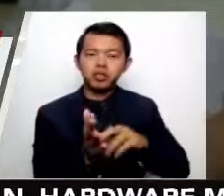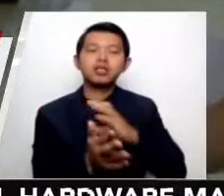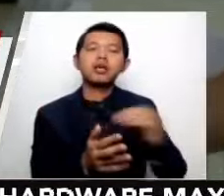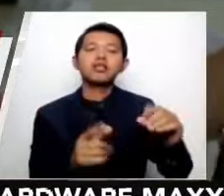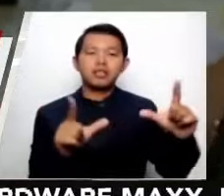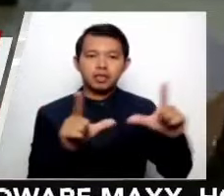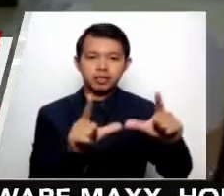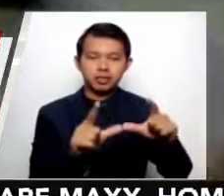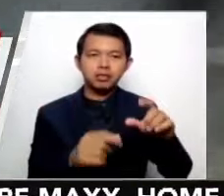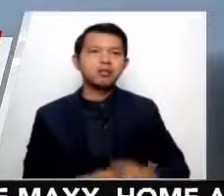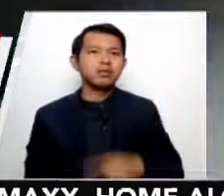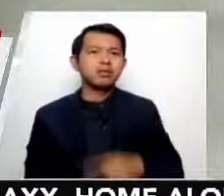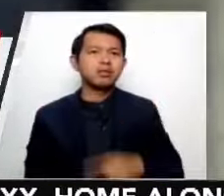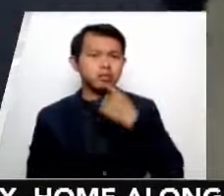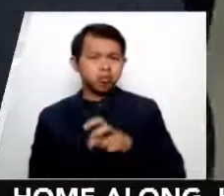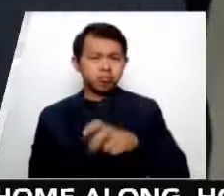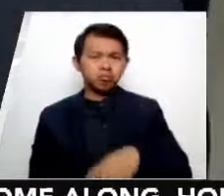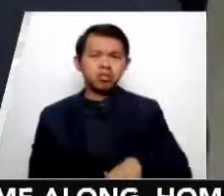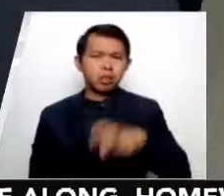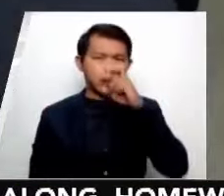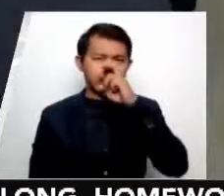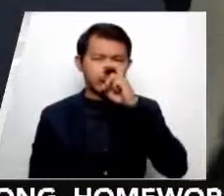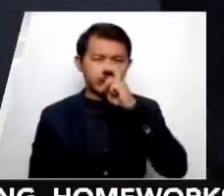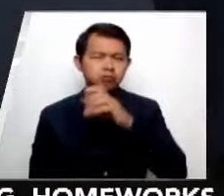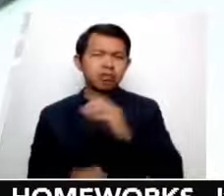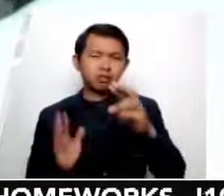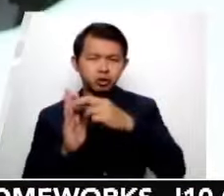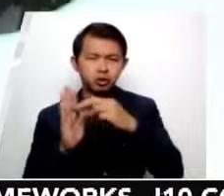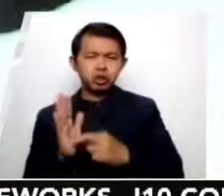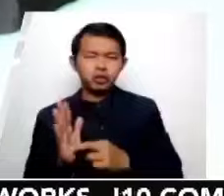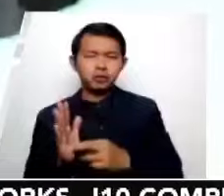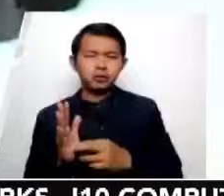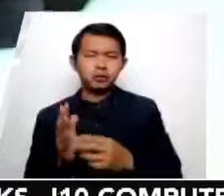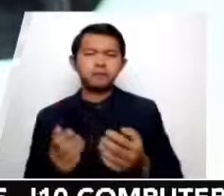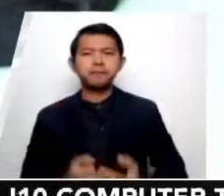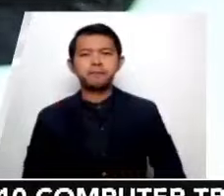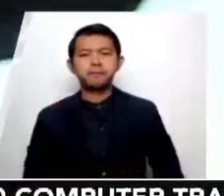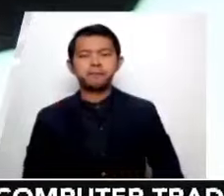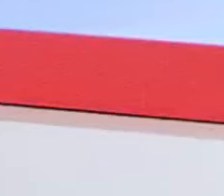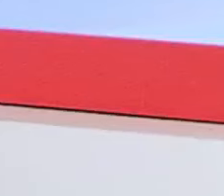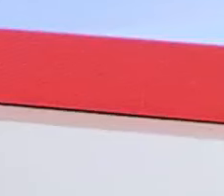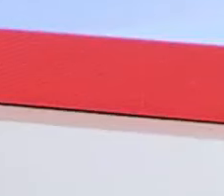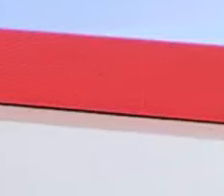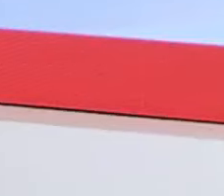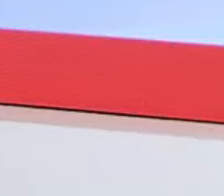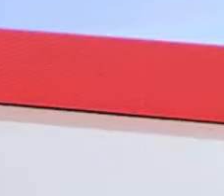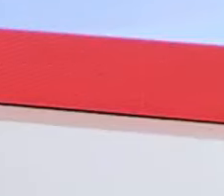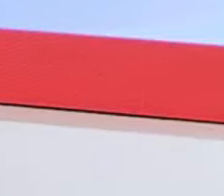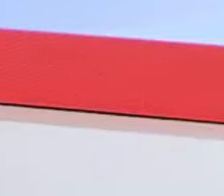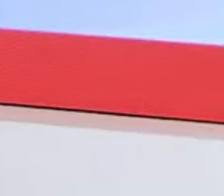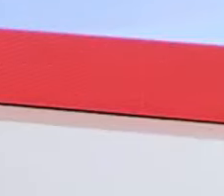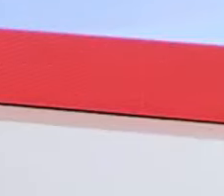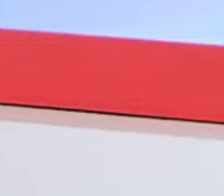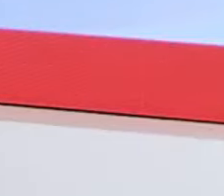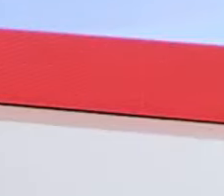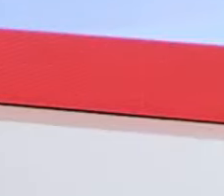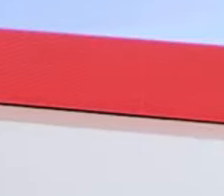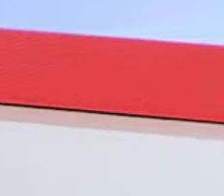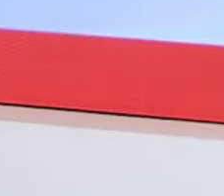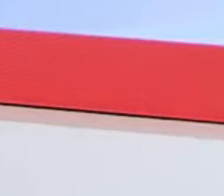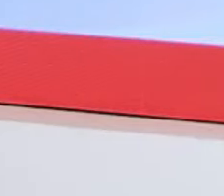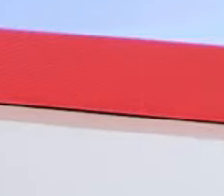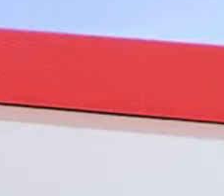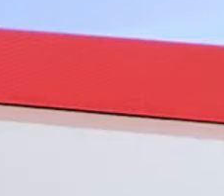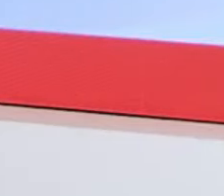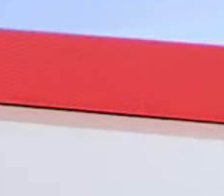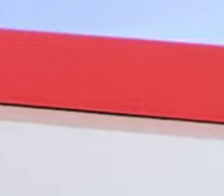hindi lamang regulation. Ano? Joseph Morong, nagbabalita para sa GMA Integrated News. Mga kapuso, alamin ang state of